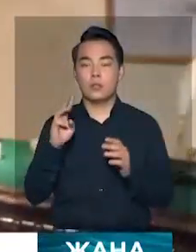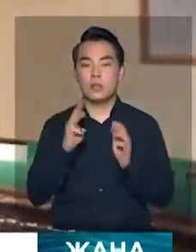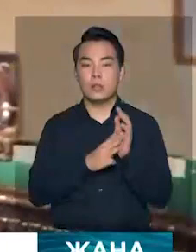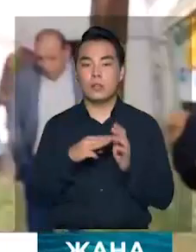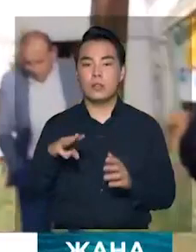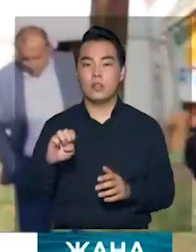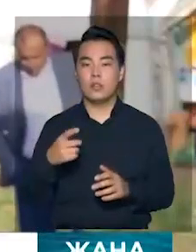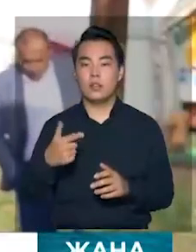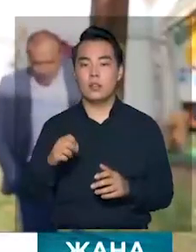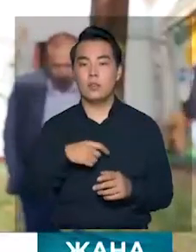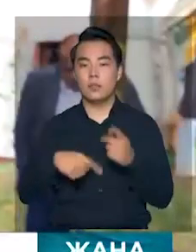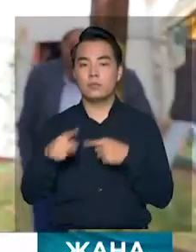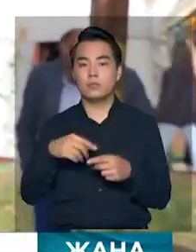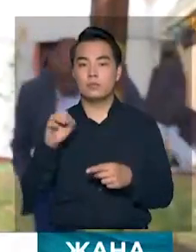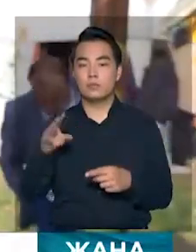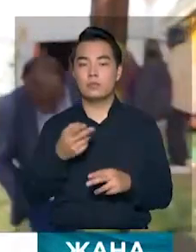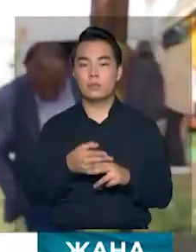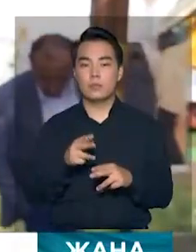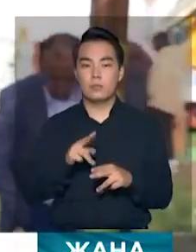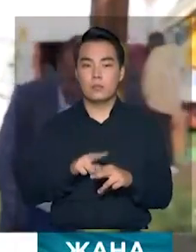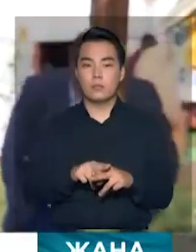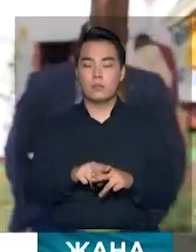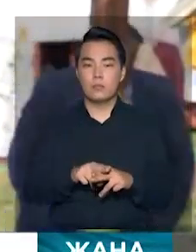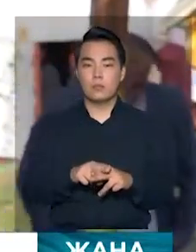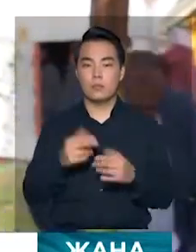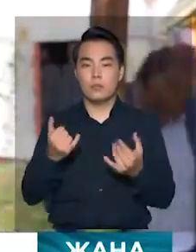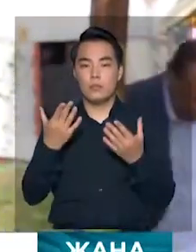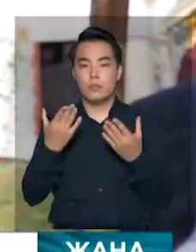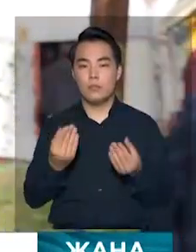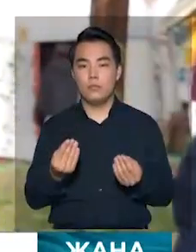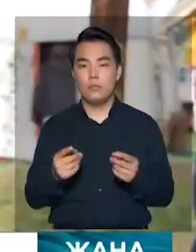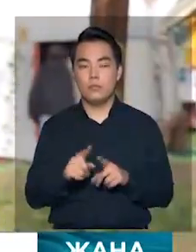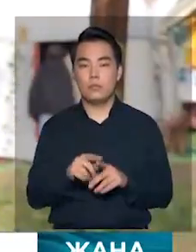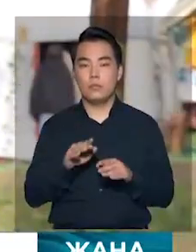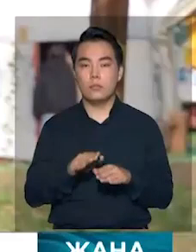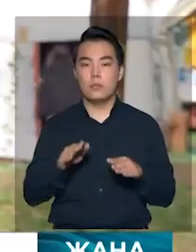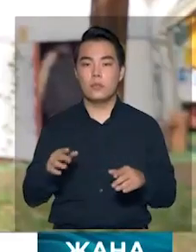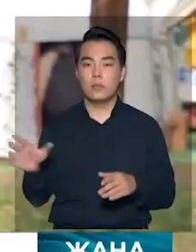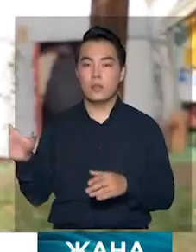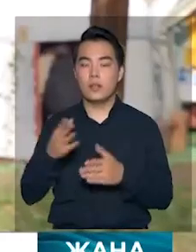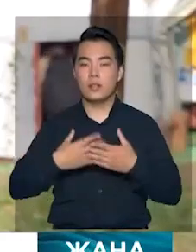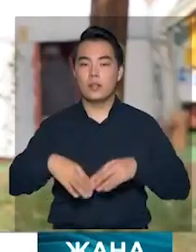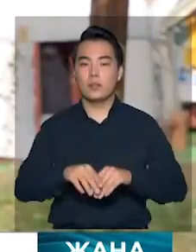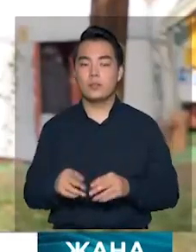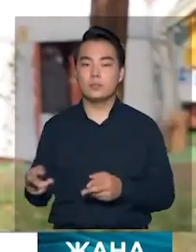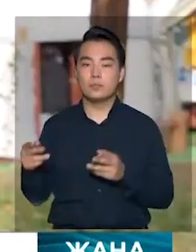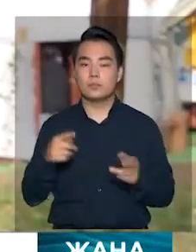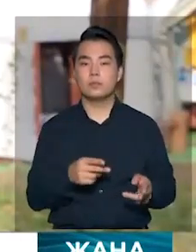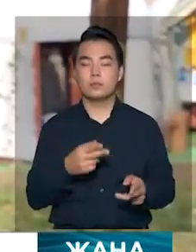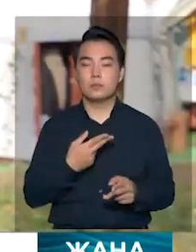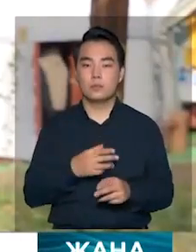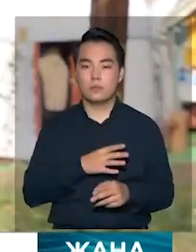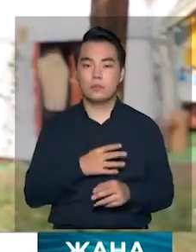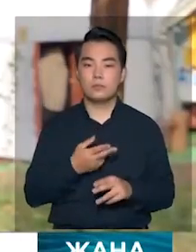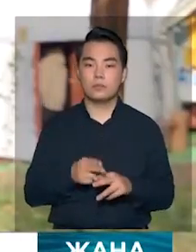қайтуда. Мен 4 бала бар. Біз бүгін балармен келдік. Өңіну керек қазақ мәдениет